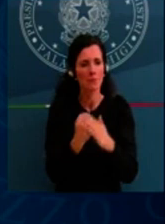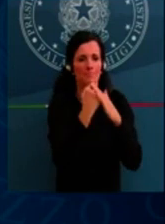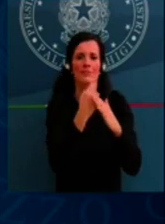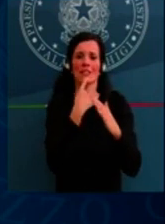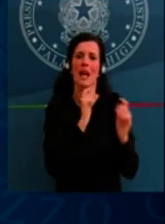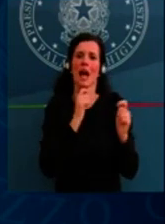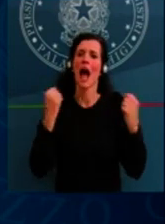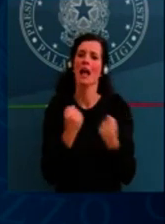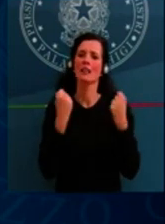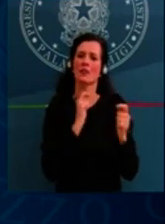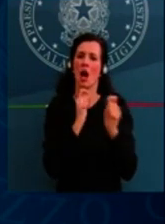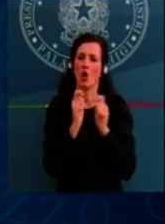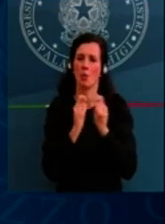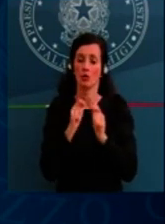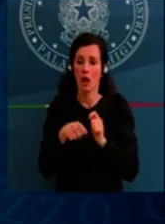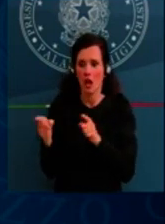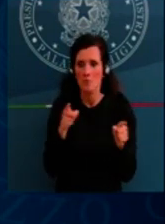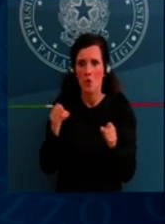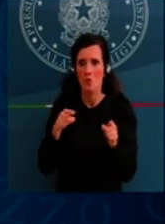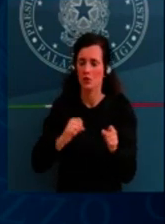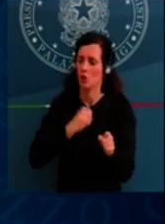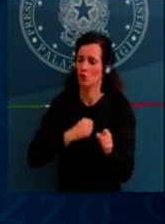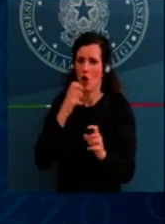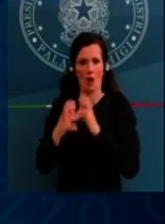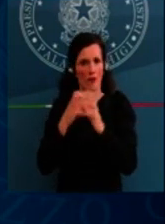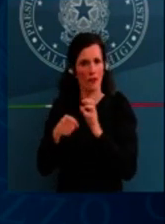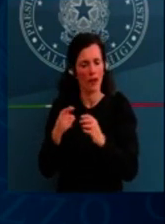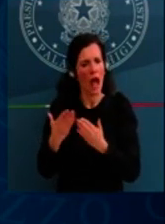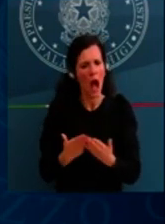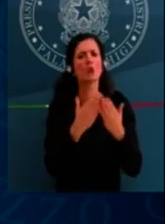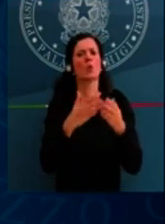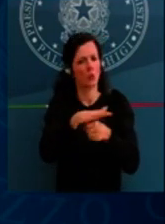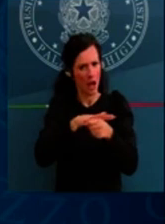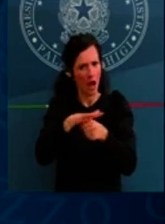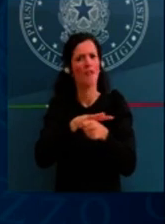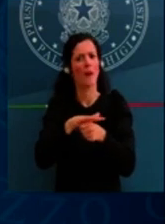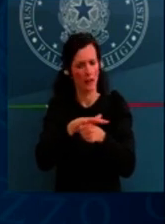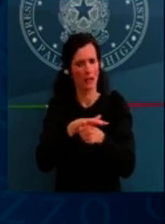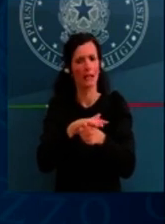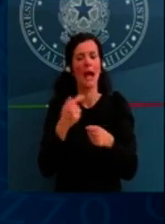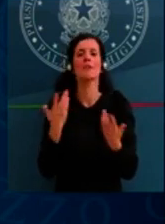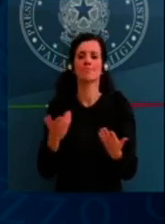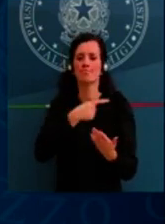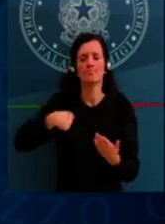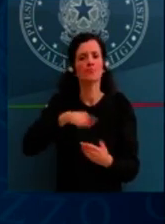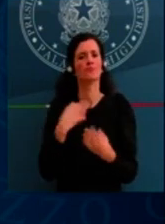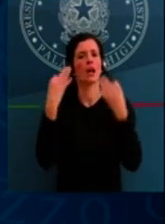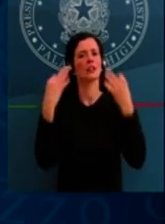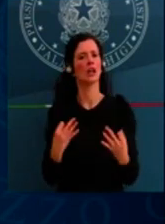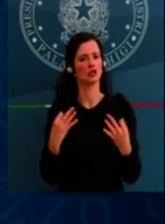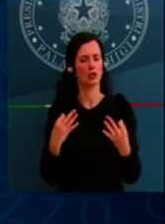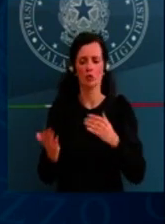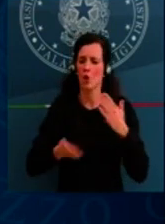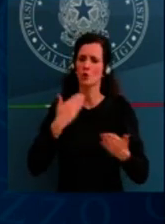di far partire da subito il piano italia cashless cosa significa che la l'otto dicembre prenderà il via